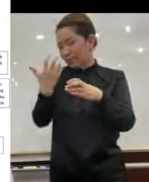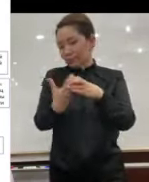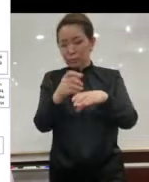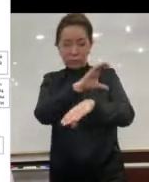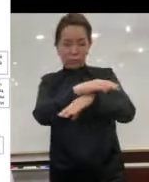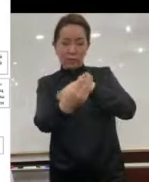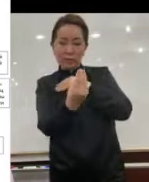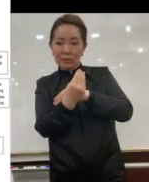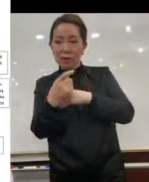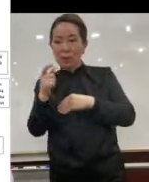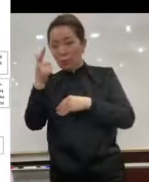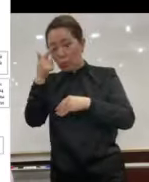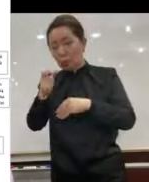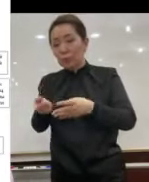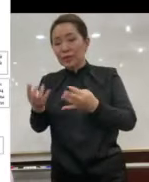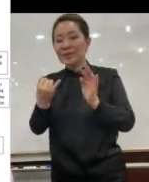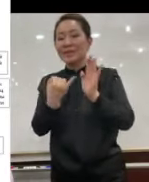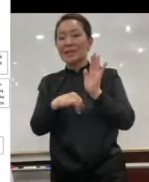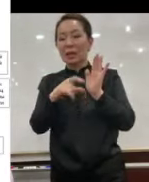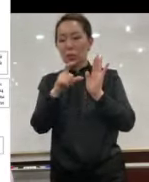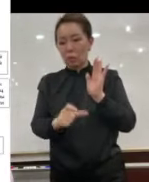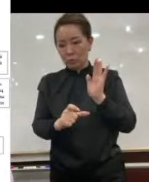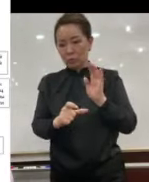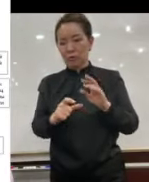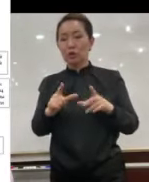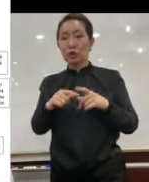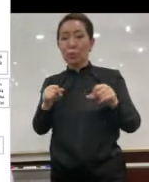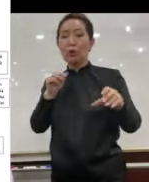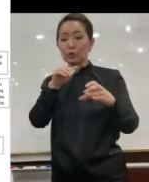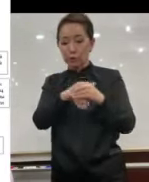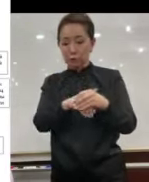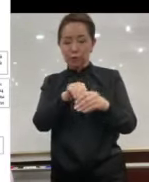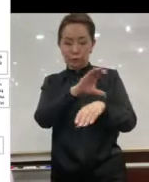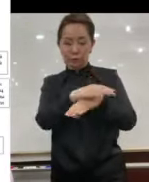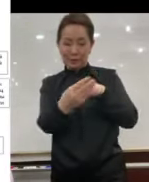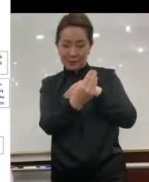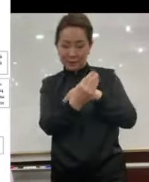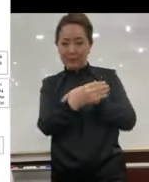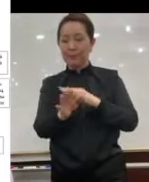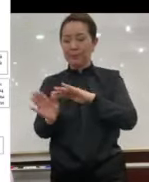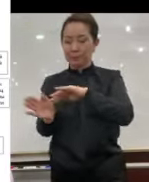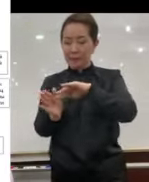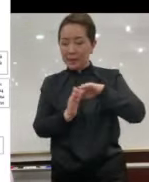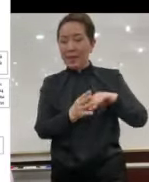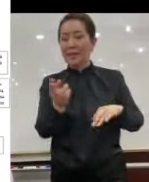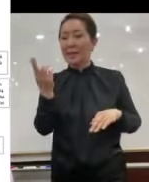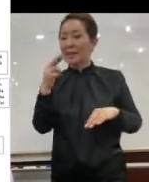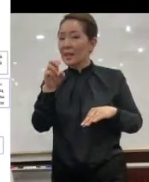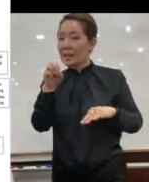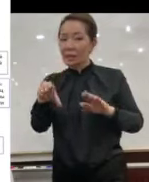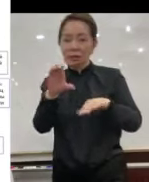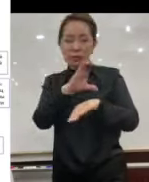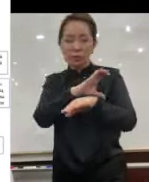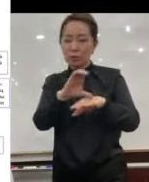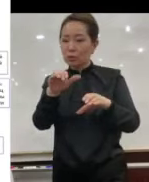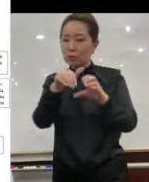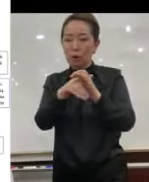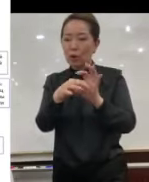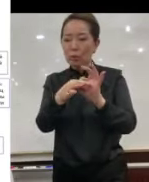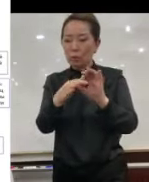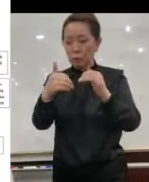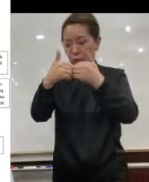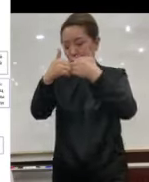гадна бол дотоодын сургалтанд бол энэ DET буюу нөлөөллийн сургалтыг оруулахгүйгээр давтсан тоогоор нийтдээ бол